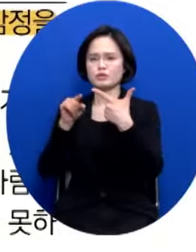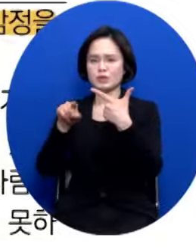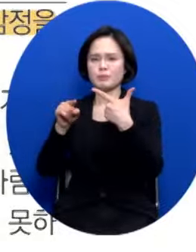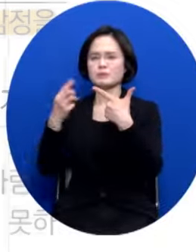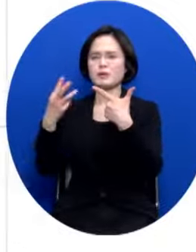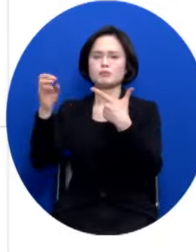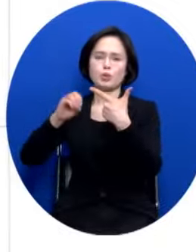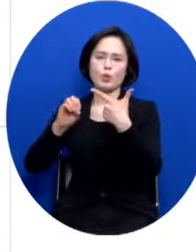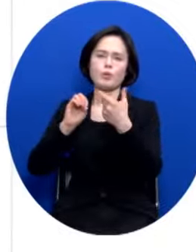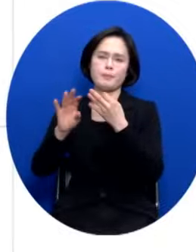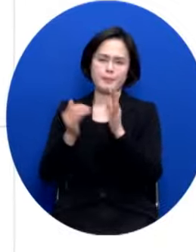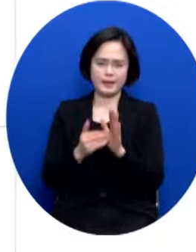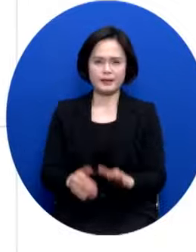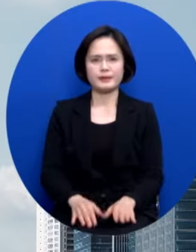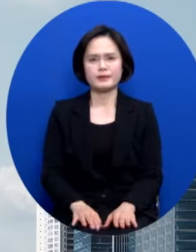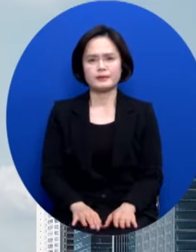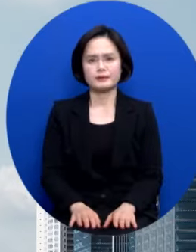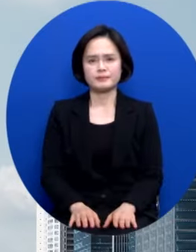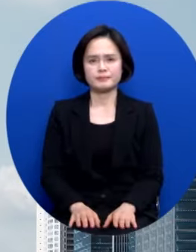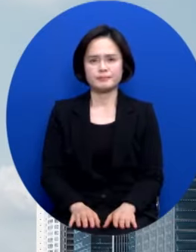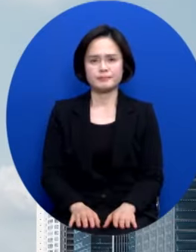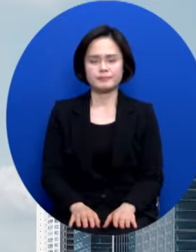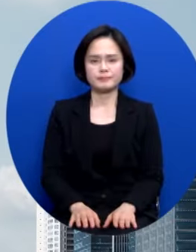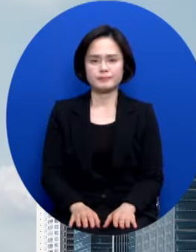것으로 조사됐습니다.